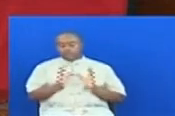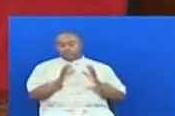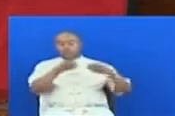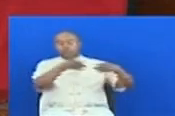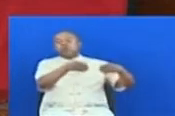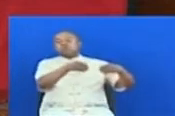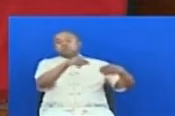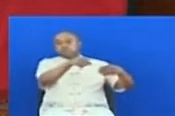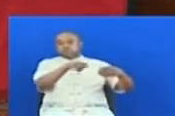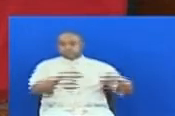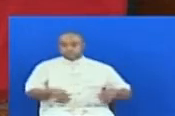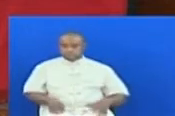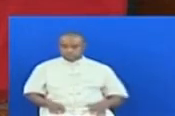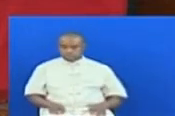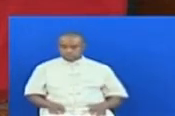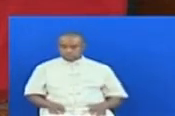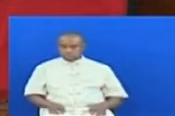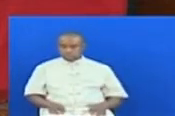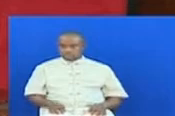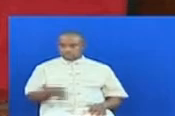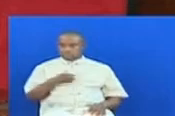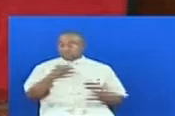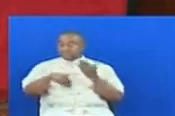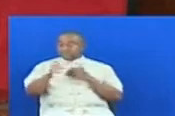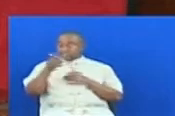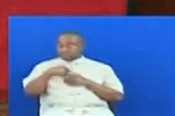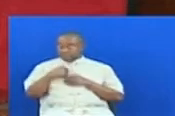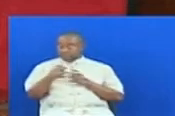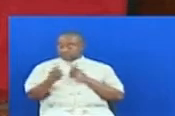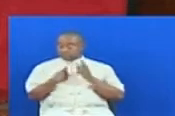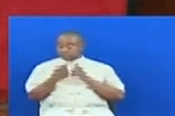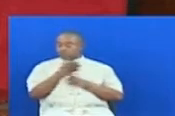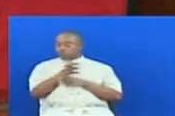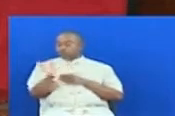wa hasa kwa upande wa watumishi.